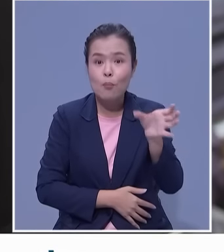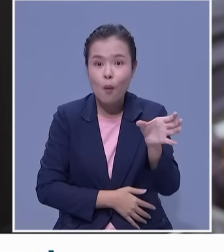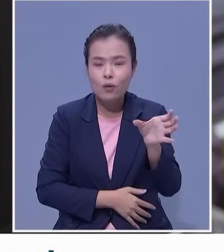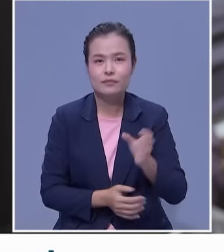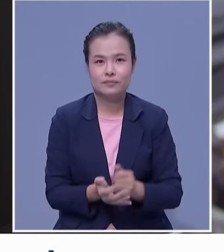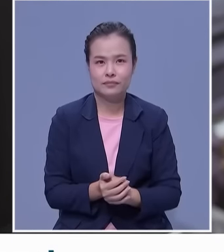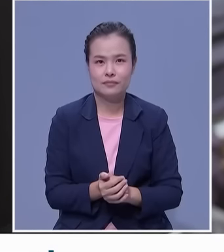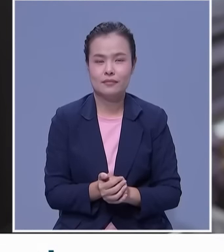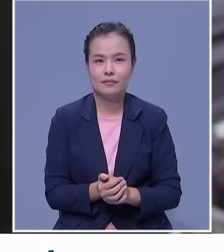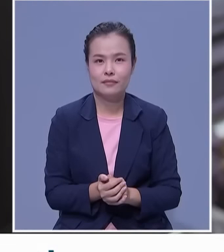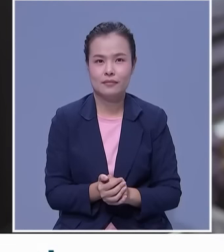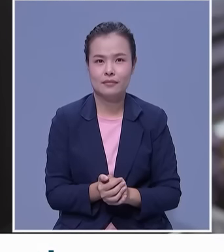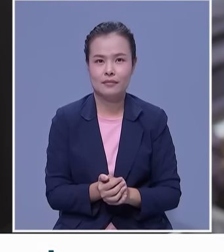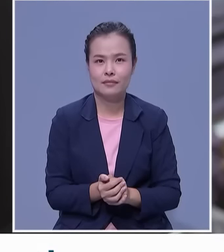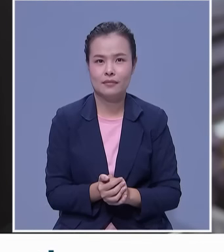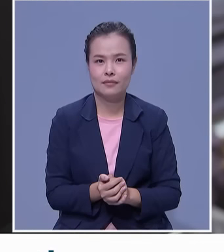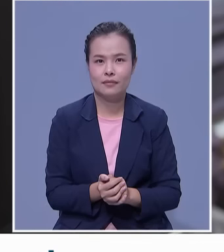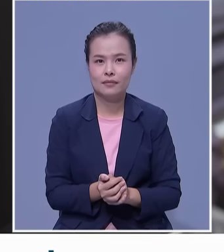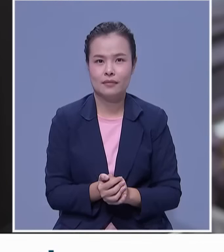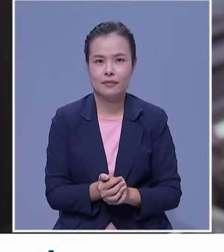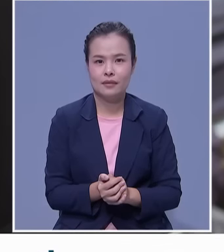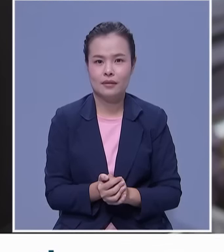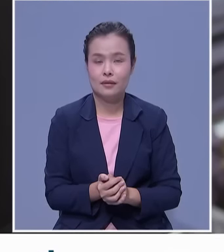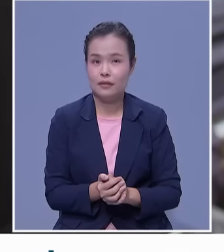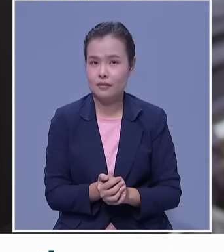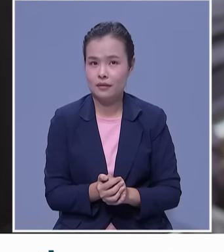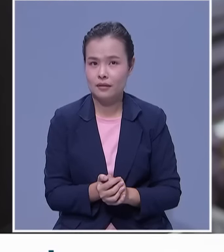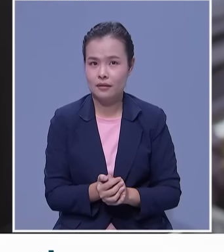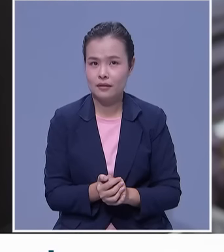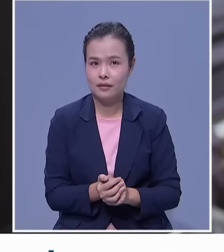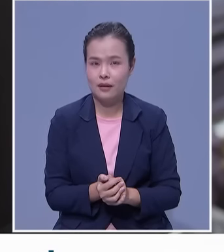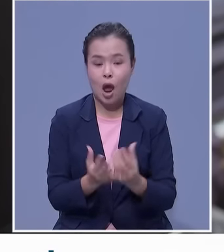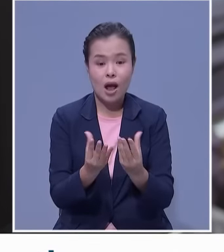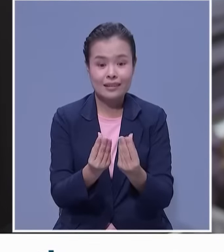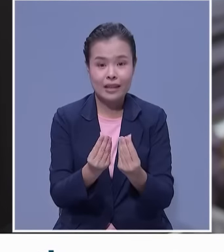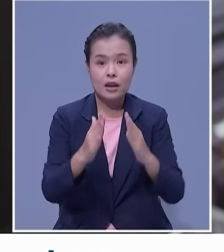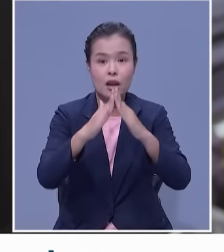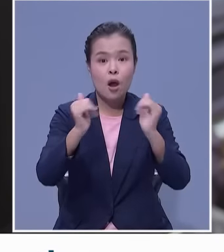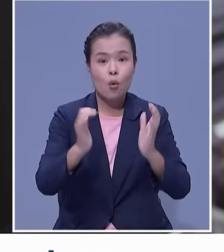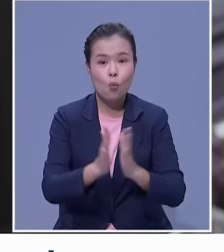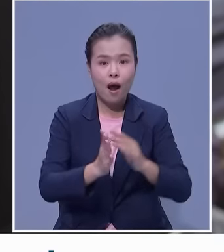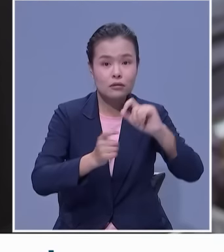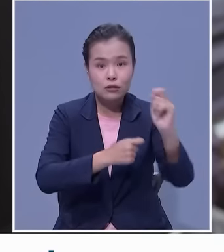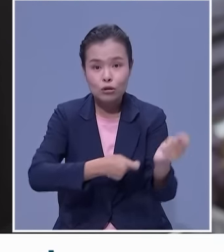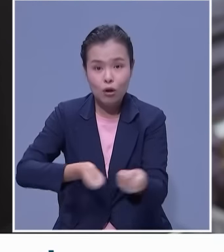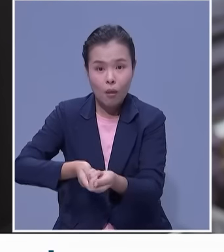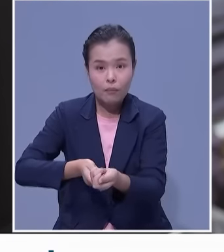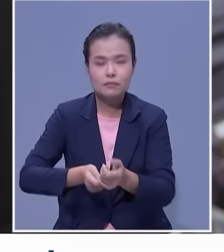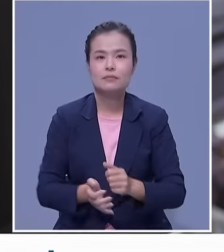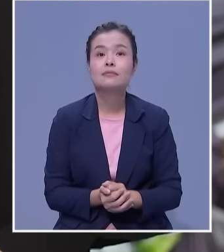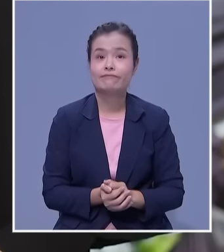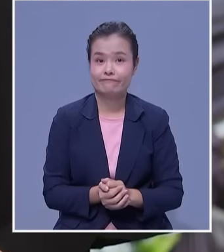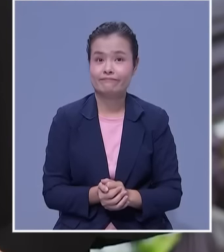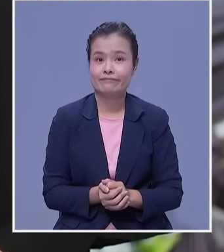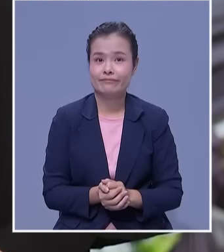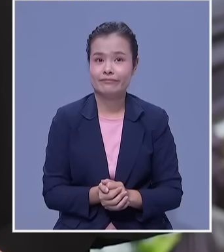แหละมีการไปพูดถึงเรื่องของการเอาที่วัดหรือที่ธรณีสงฆ์มาทำสนามกอล์ฟแบบนี้ก็ถือ